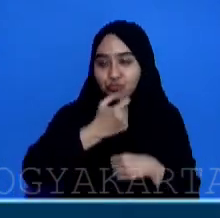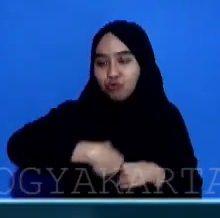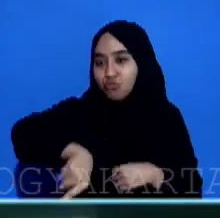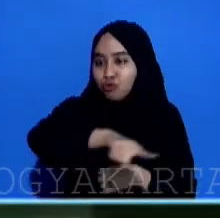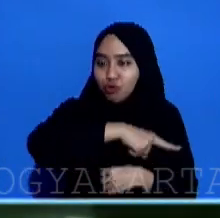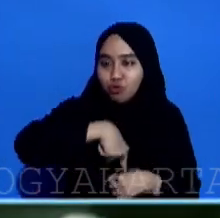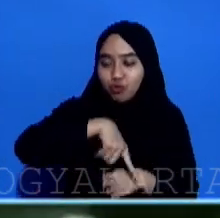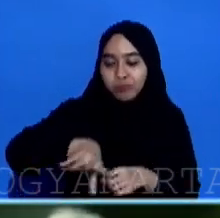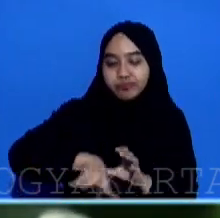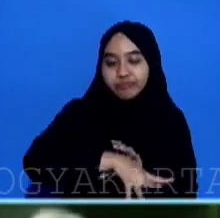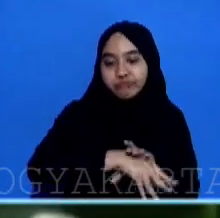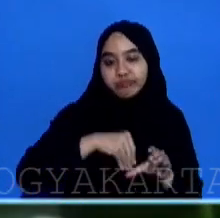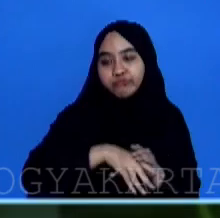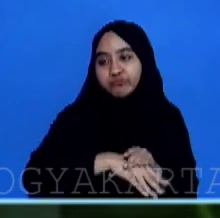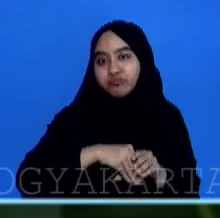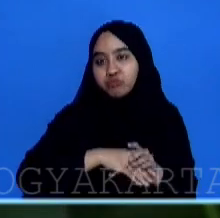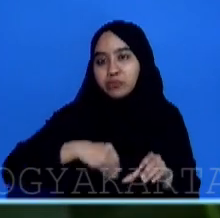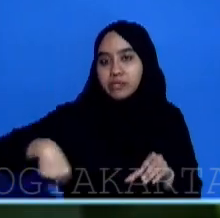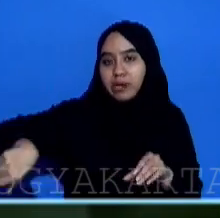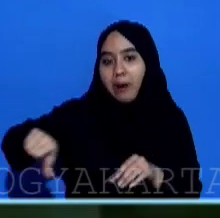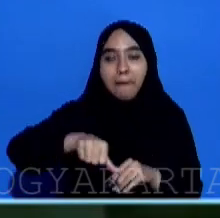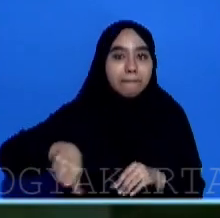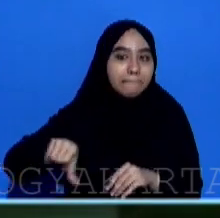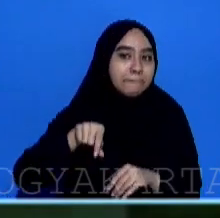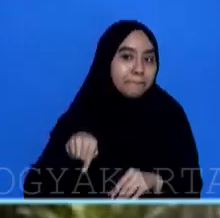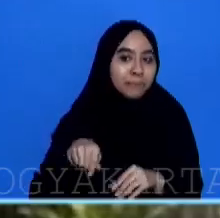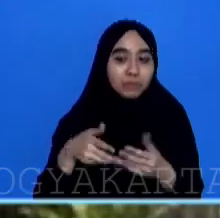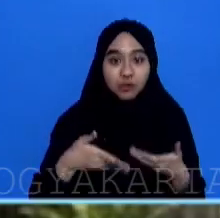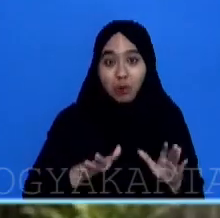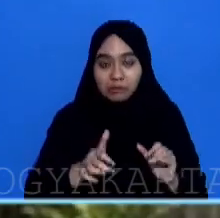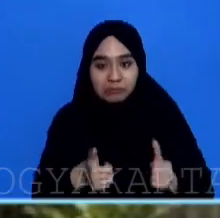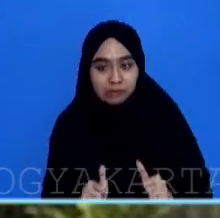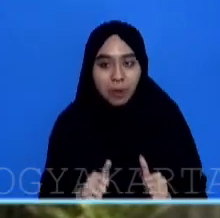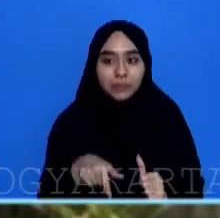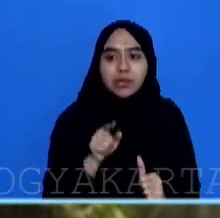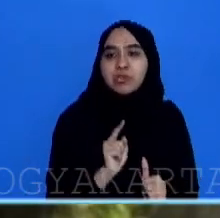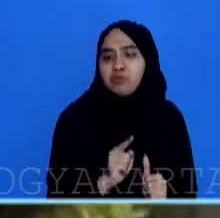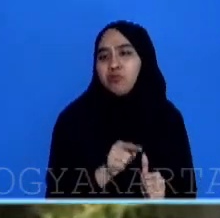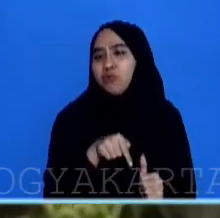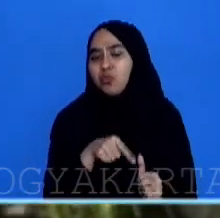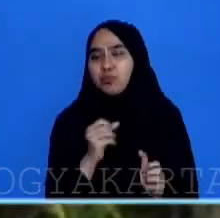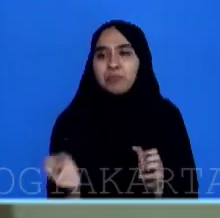Kumpotoyo. Kadang tani piyambak ugi sampun siaga jalaran ketimbang mati ngleh mending mati ragat.